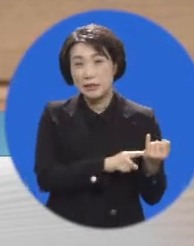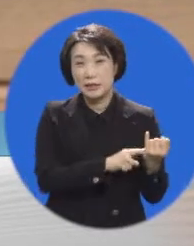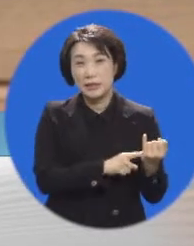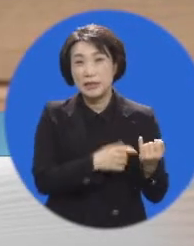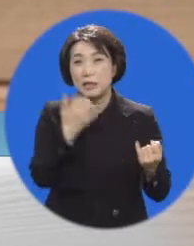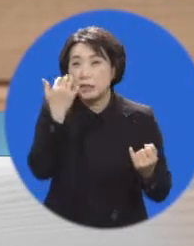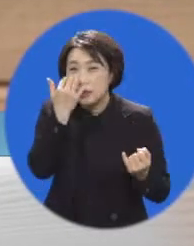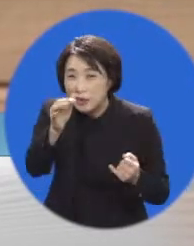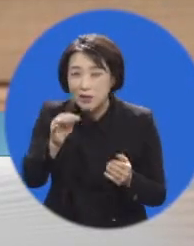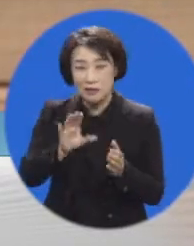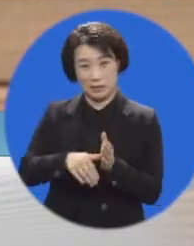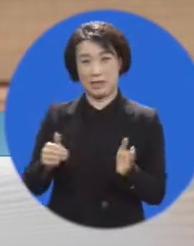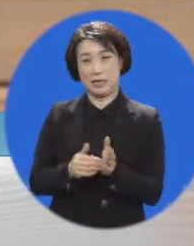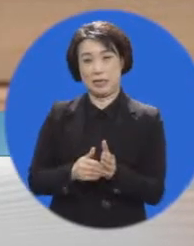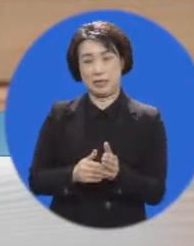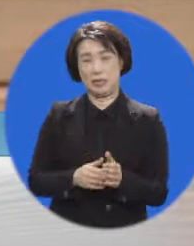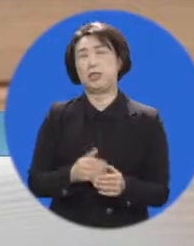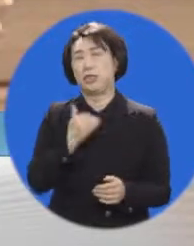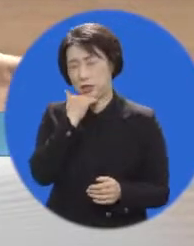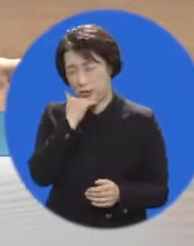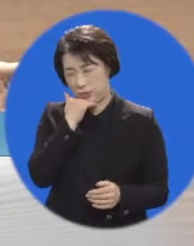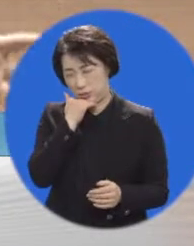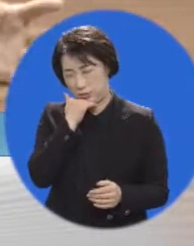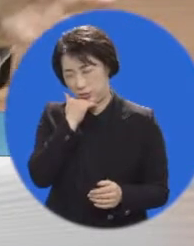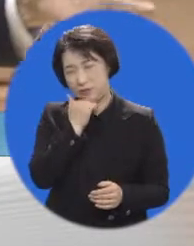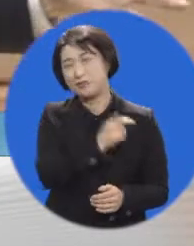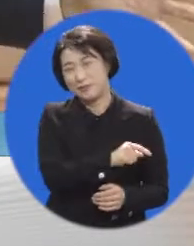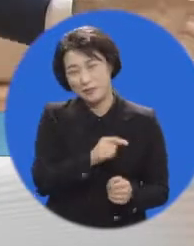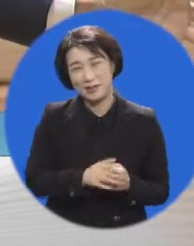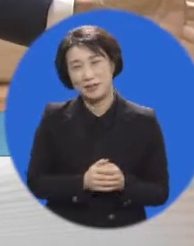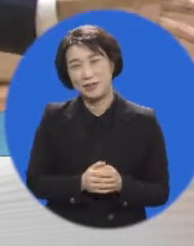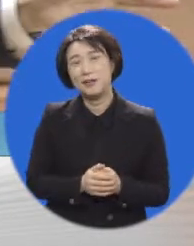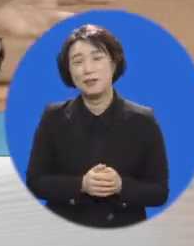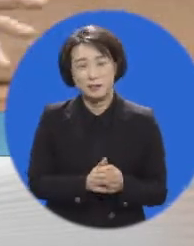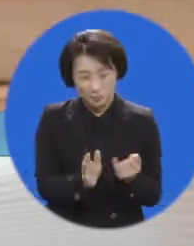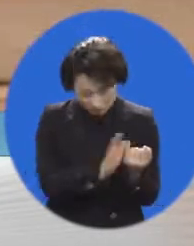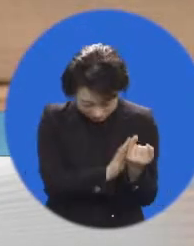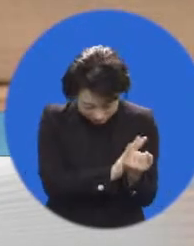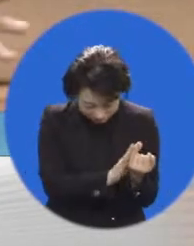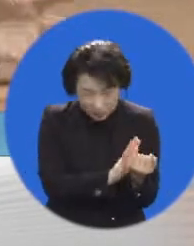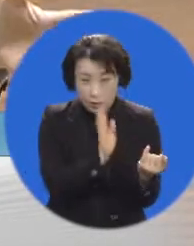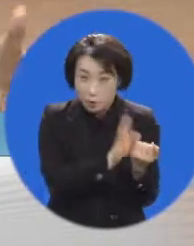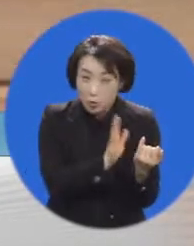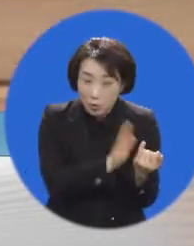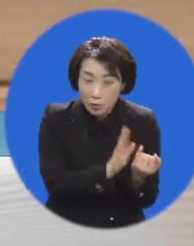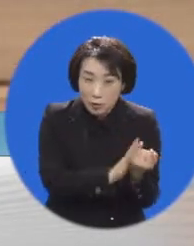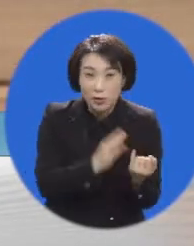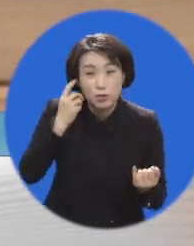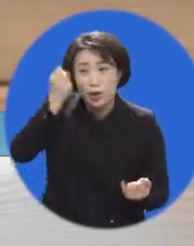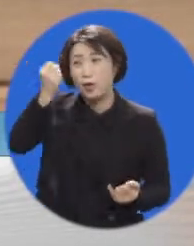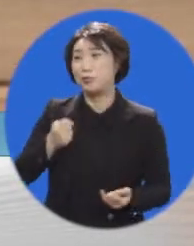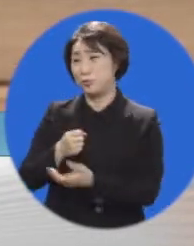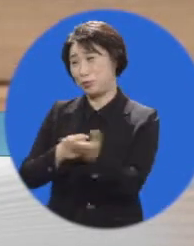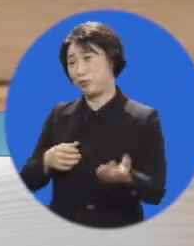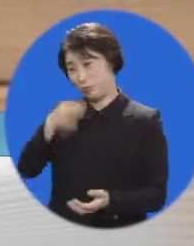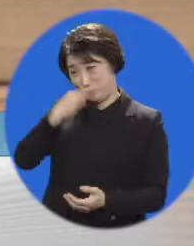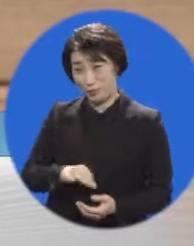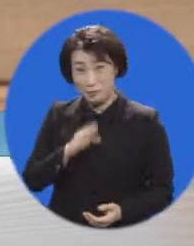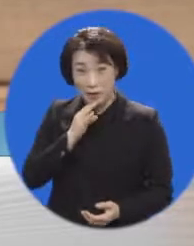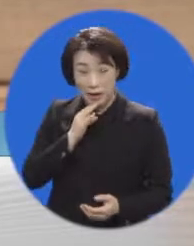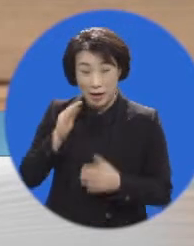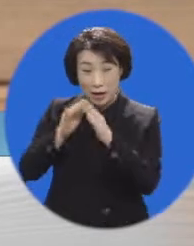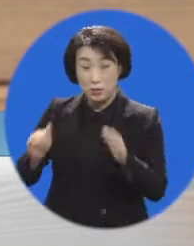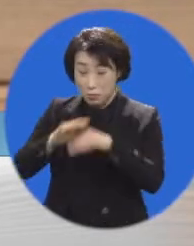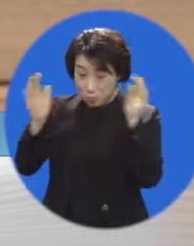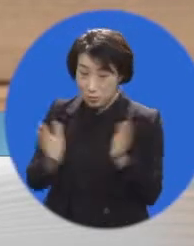적응할 때까지 잘 적응하도록 이렇게 도와줘야 되겠다. 온 식구가 마음을